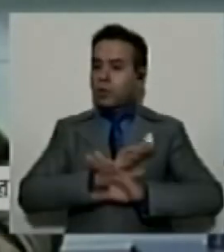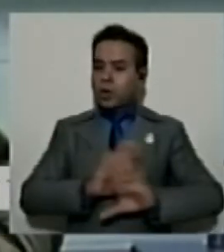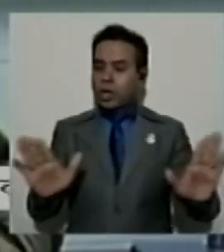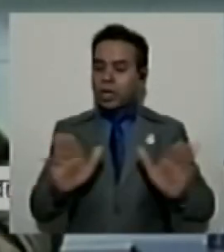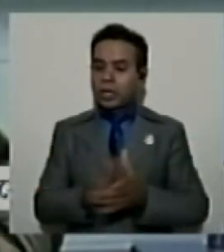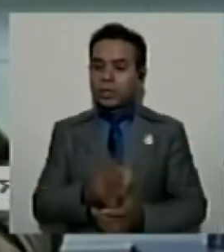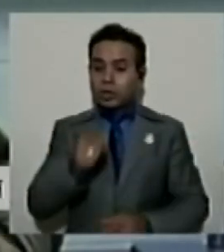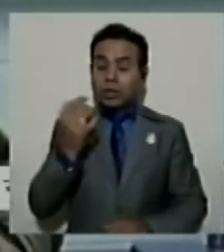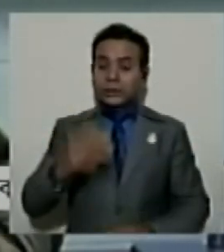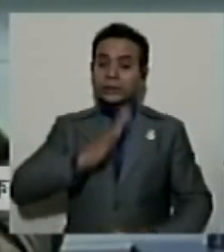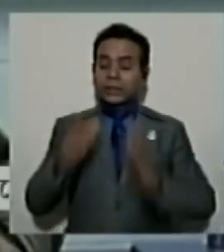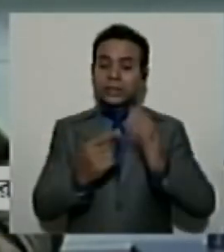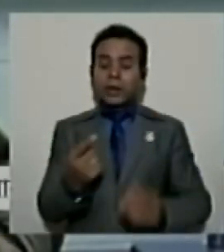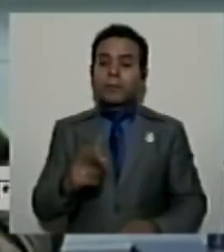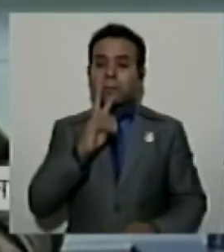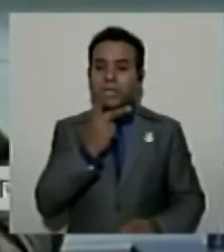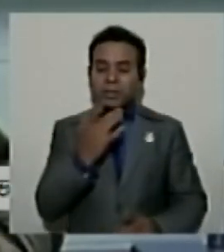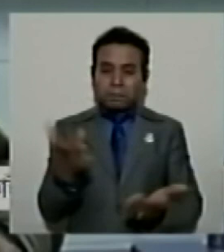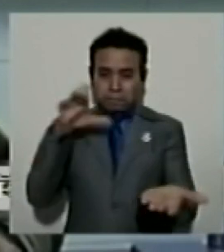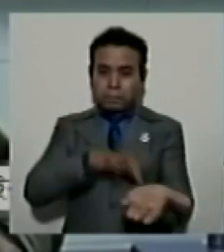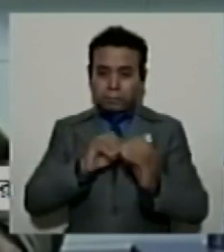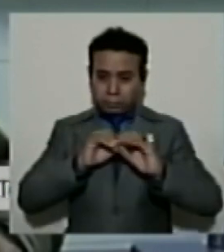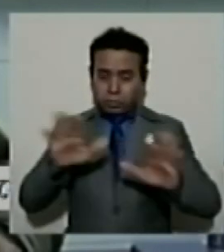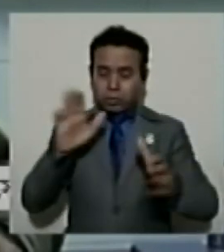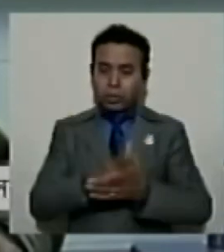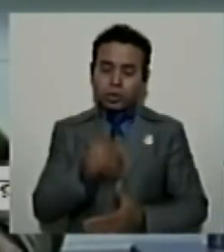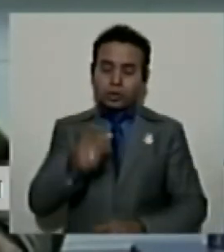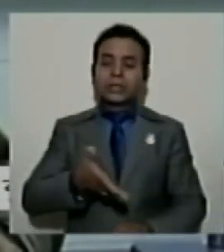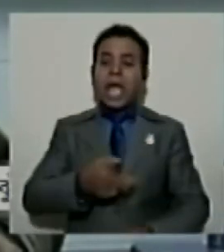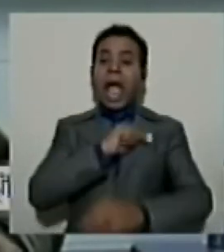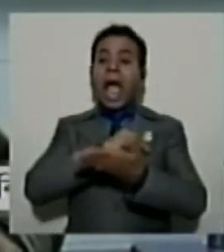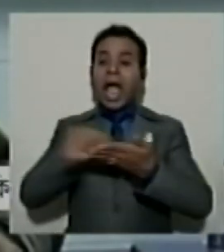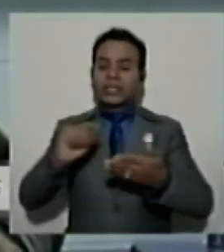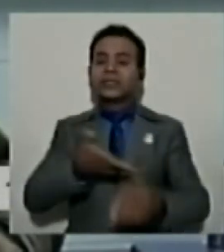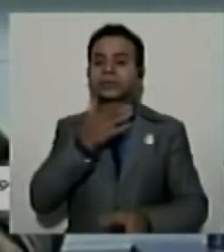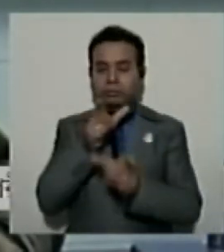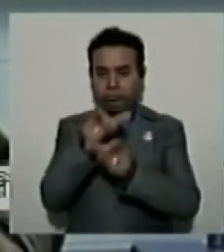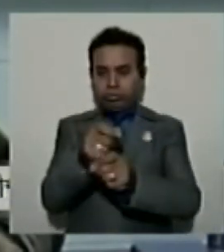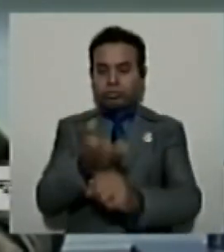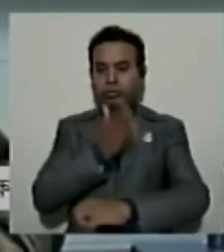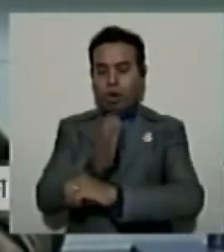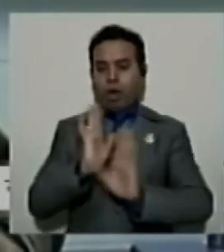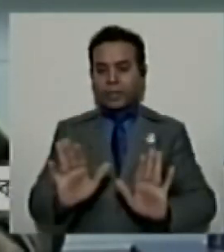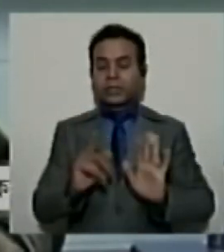যে CMSD কর্তৃক যে সমস্ত আমরা দ্রব্যাদি দিয়ে থাকি, এটা আমাদের কারিগরি একটি